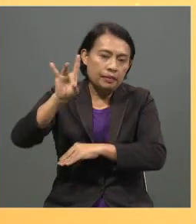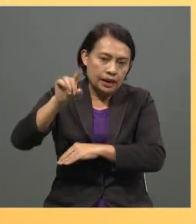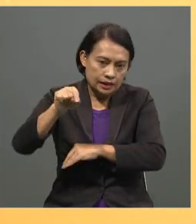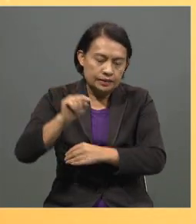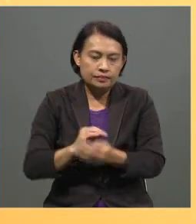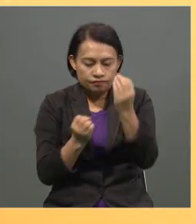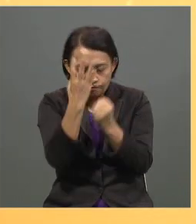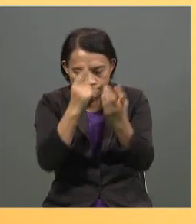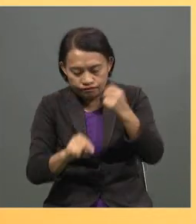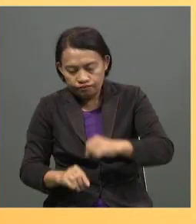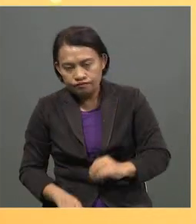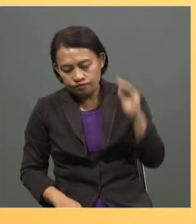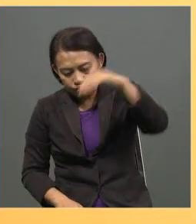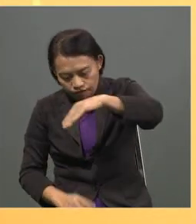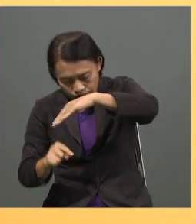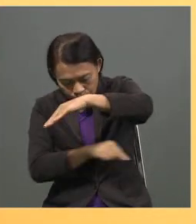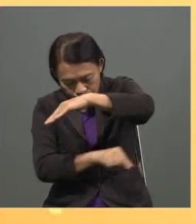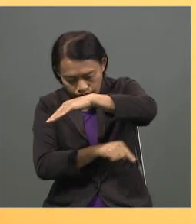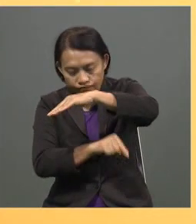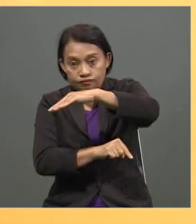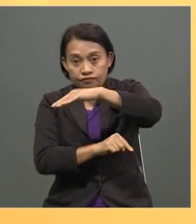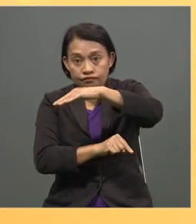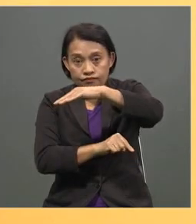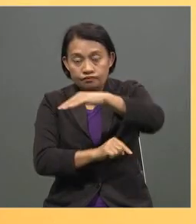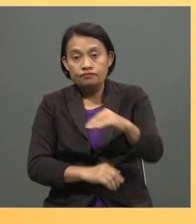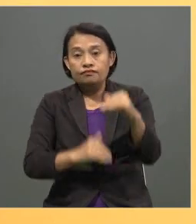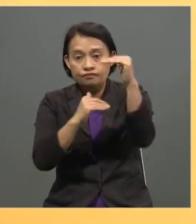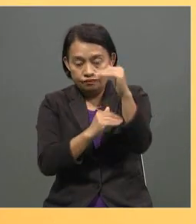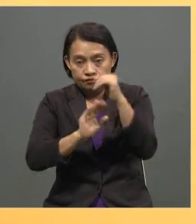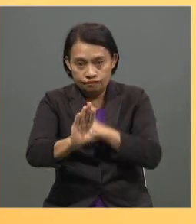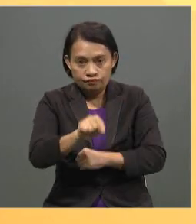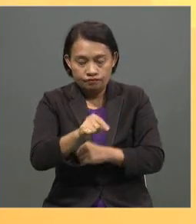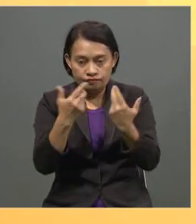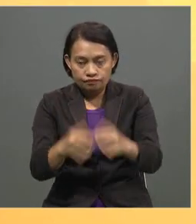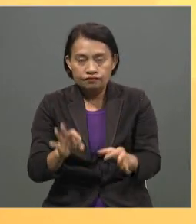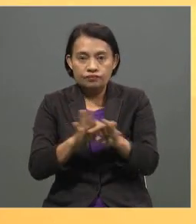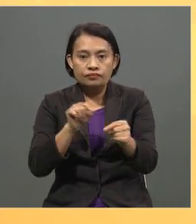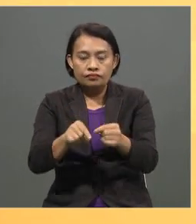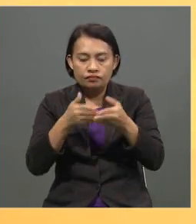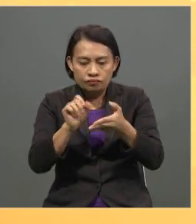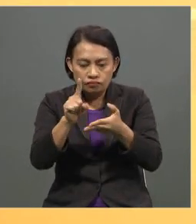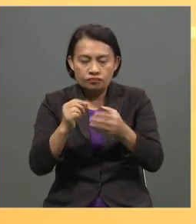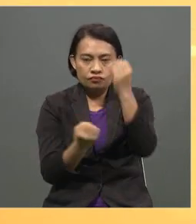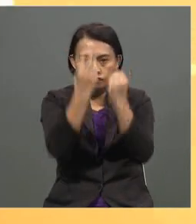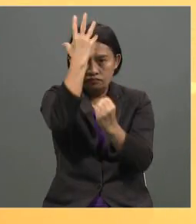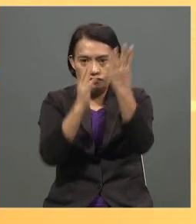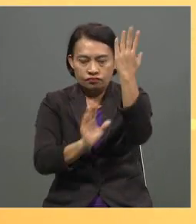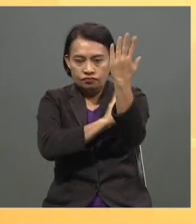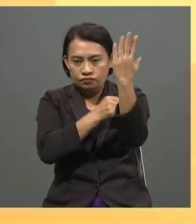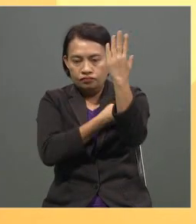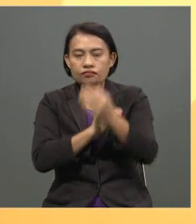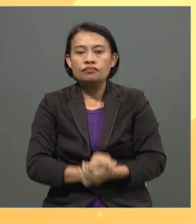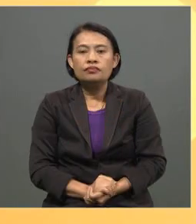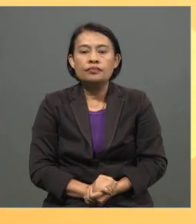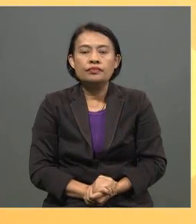8ที่ใต้สะพานสมเด็จพระปิ่นเกล้าฝั่งธนบุรีสวนสุขภาพโรงพยาบาลศิริราชอุทยานสถานพิมุขวัด